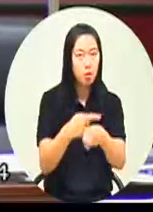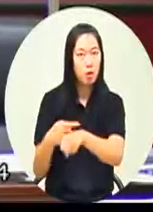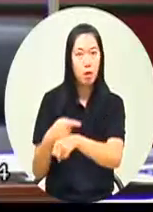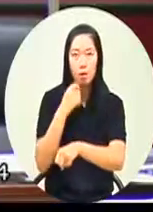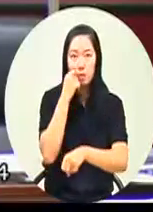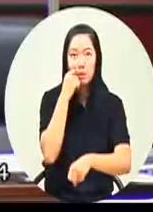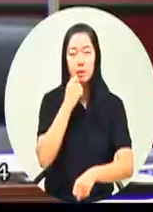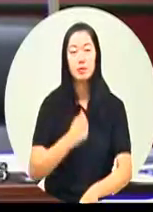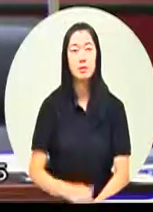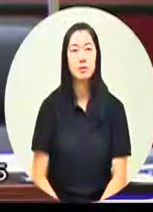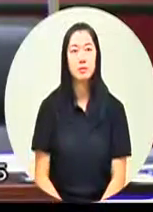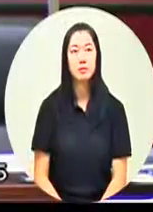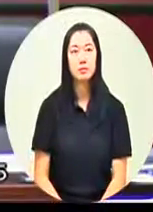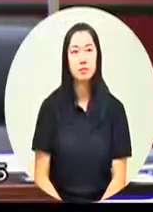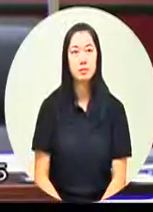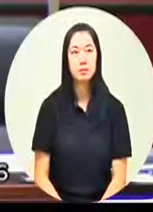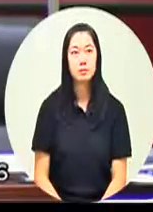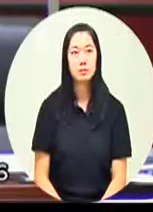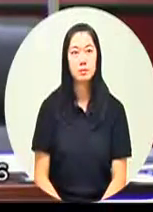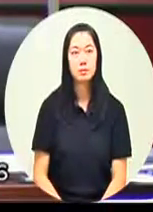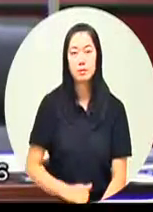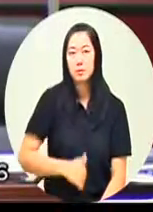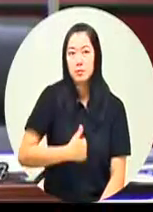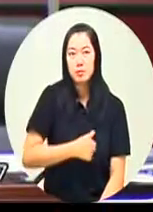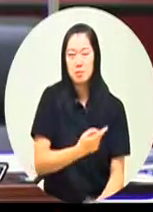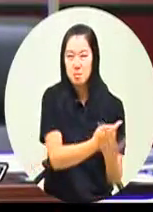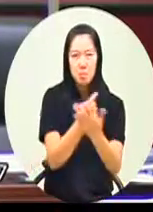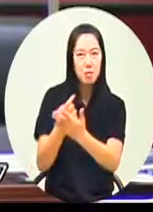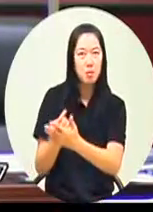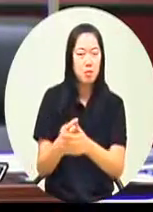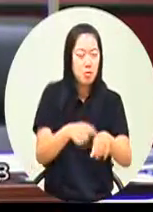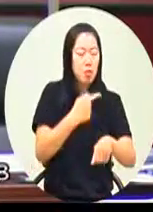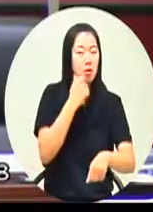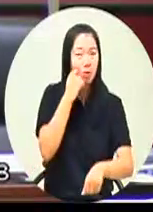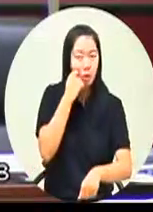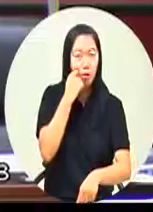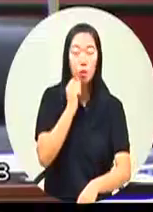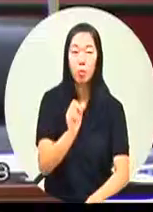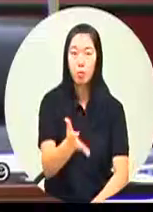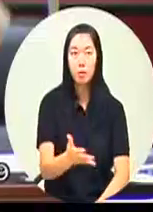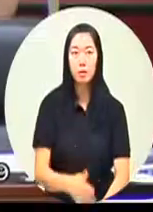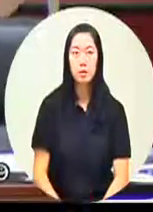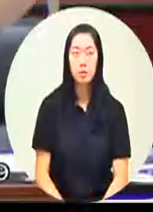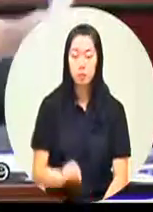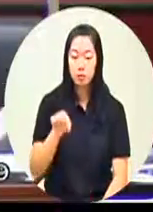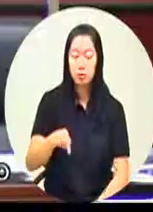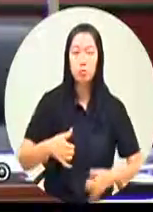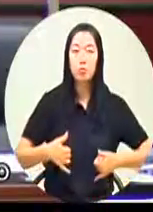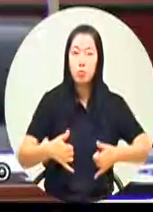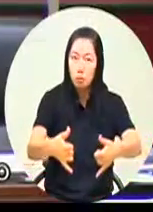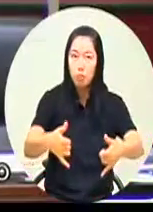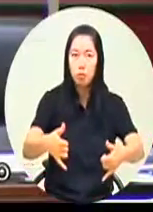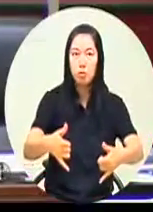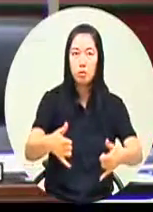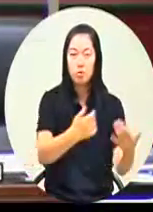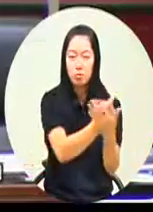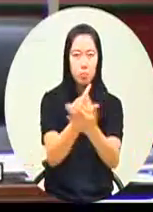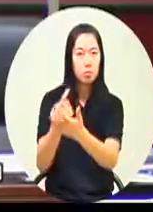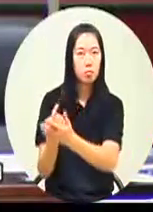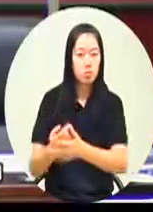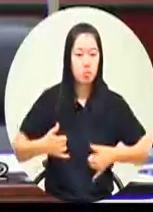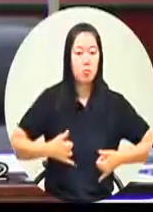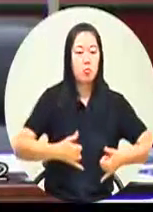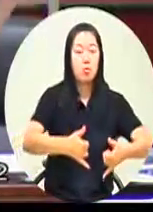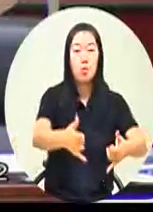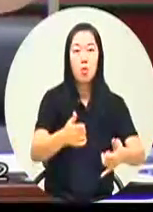长讲，永远都不会习惯。为什么呢？因为路呢是所有人在走的，不是只有